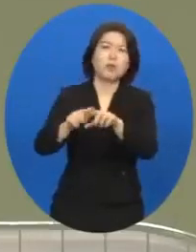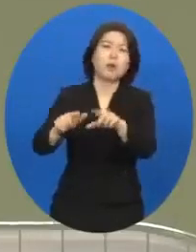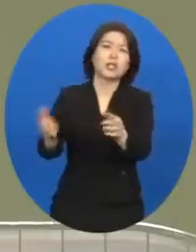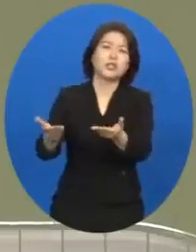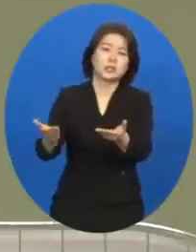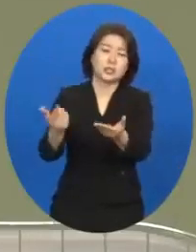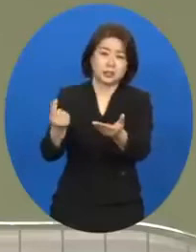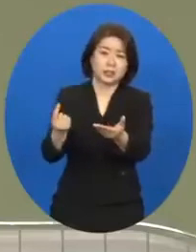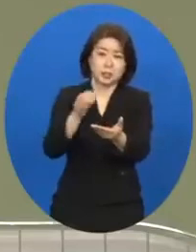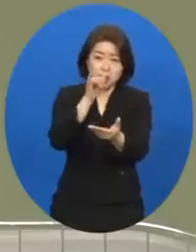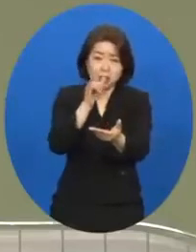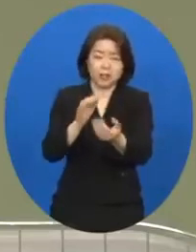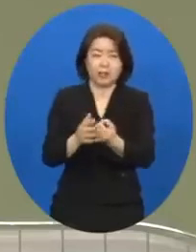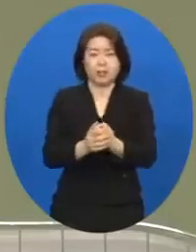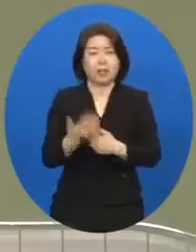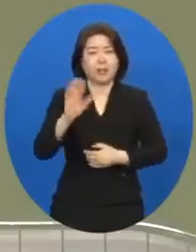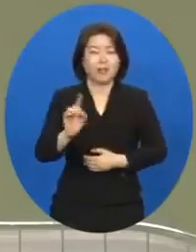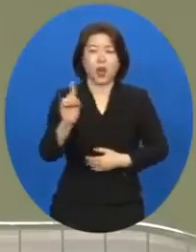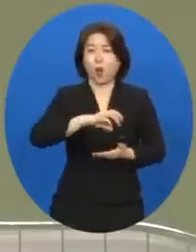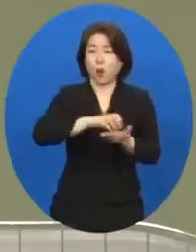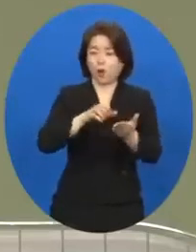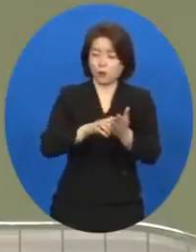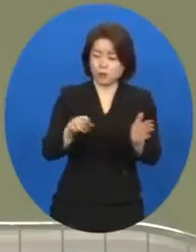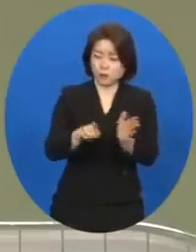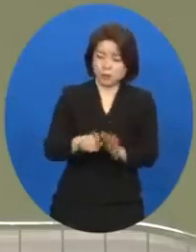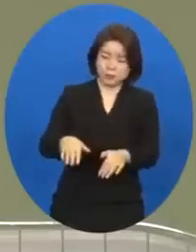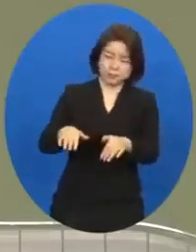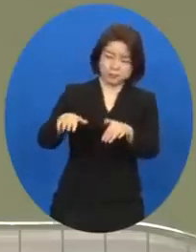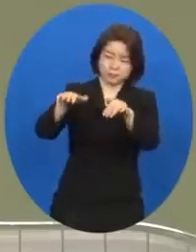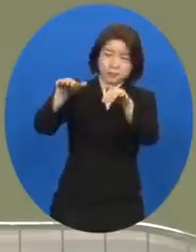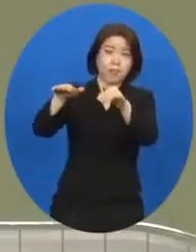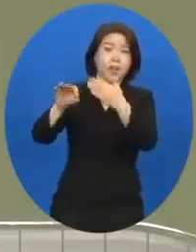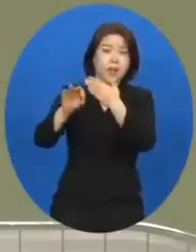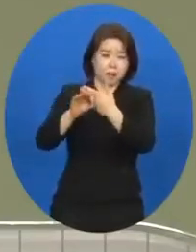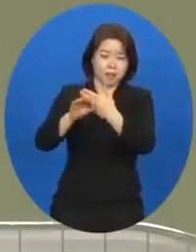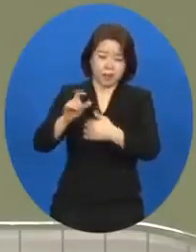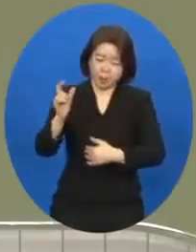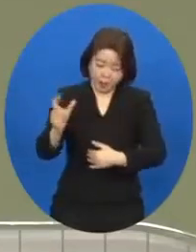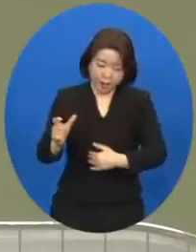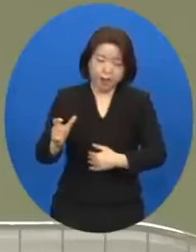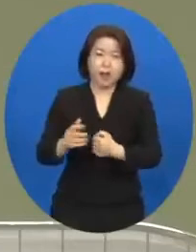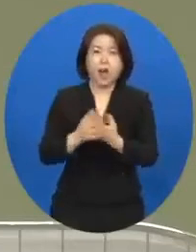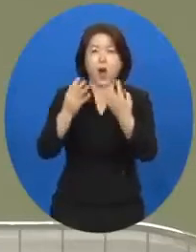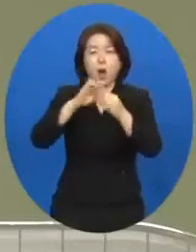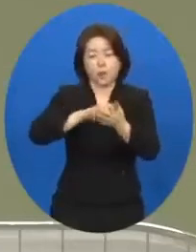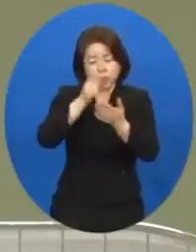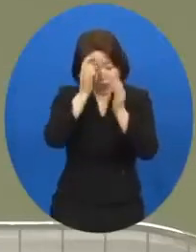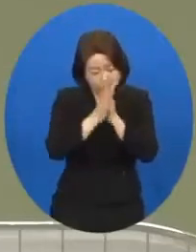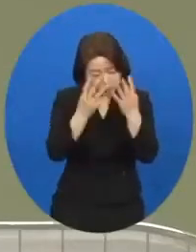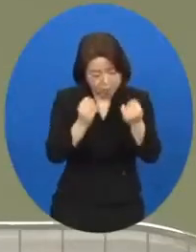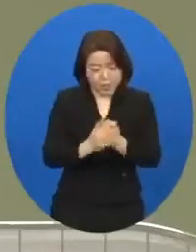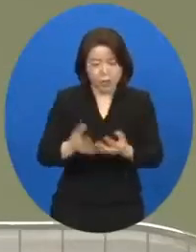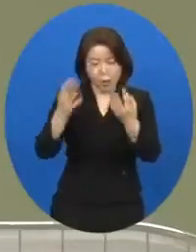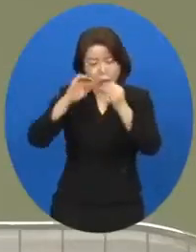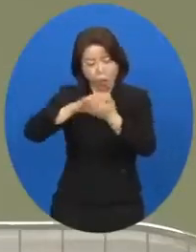일이잖아요. 도대체 어느 정도쯤 믿음이 좋아져야, 얼만큼 기도를 많이 하고 얼만큼